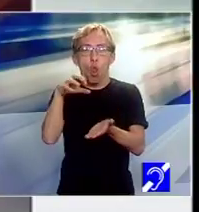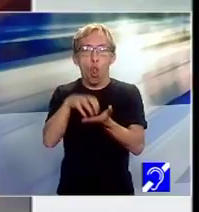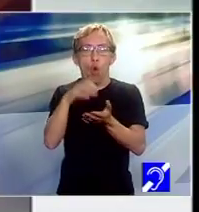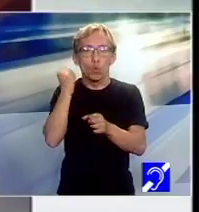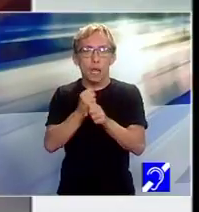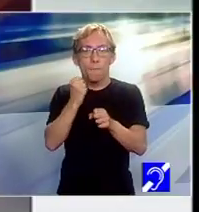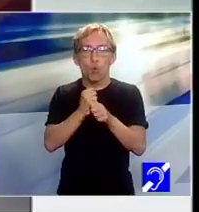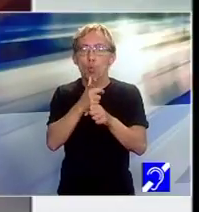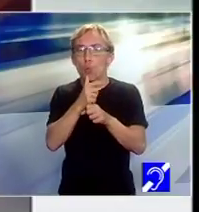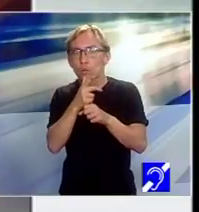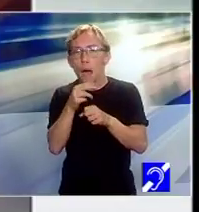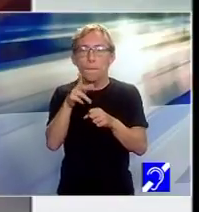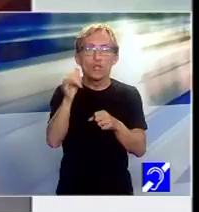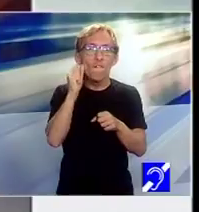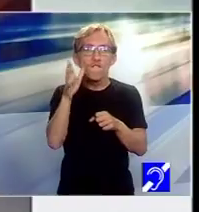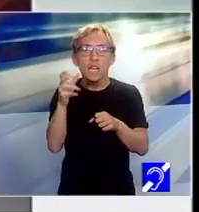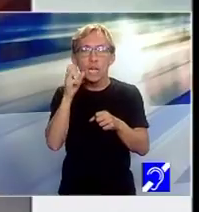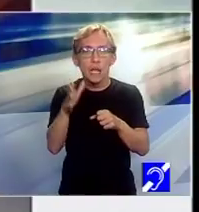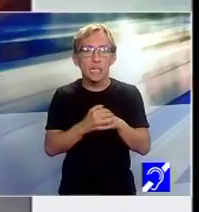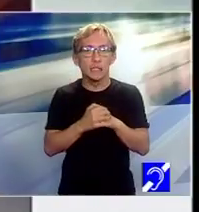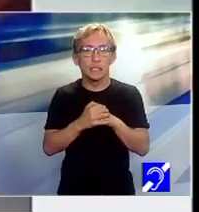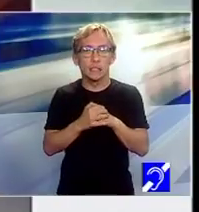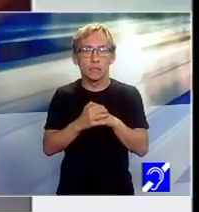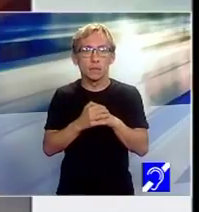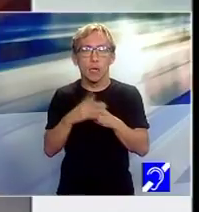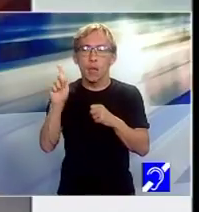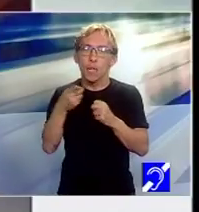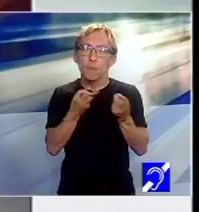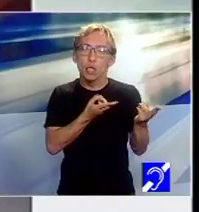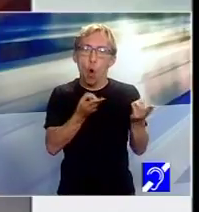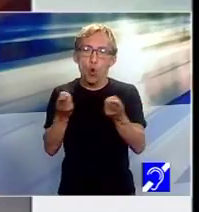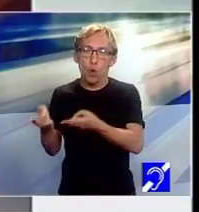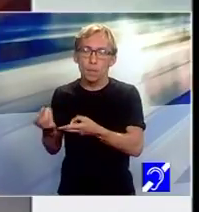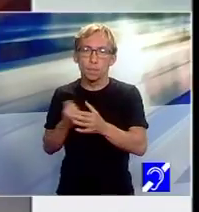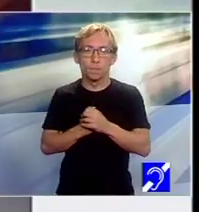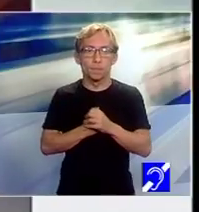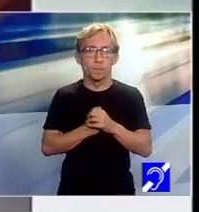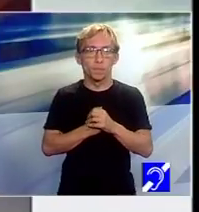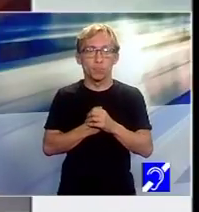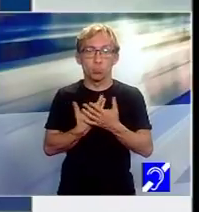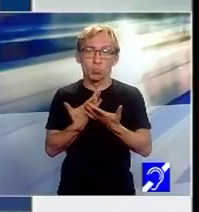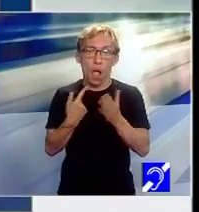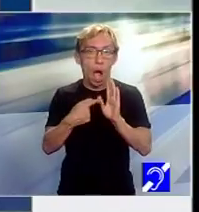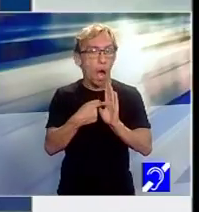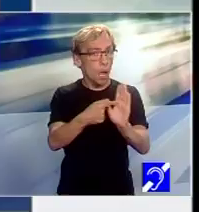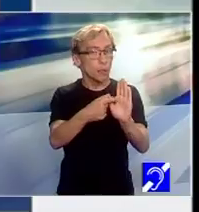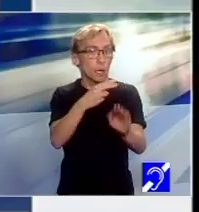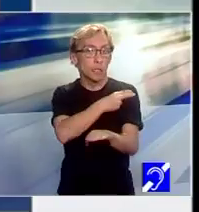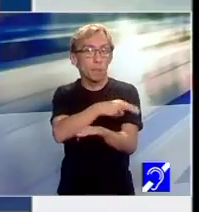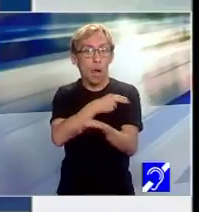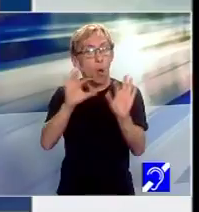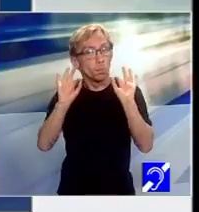unde mergem zi de zi trebuie să îl onorăm. Secțiile arată bine, spitalul arată